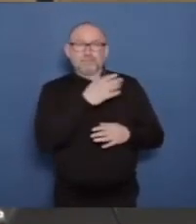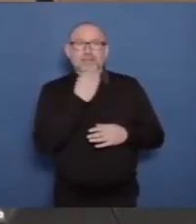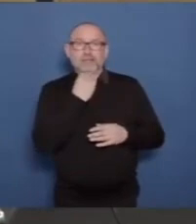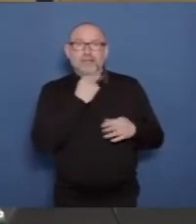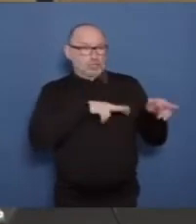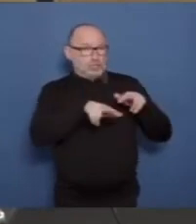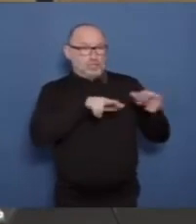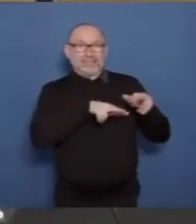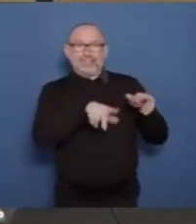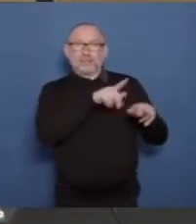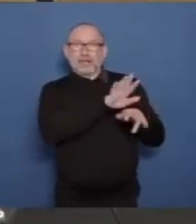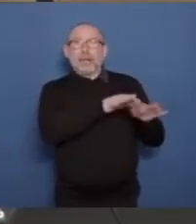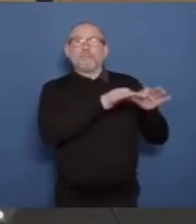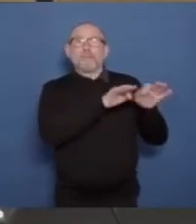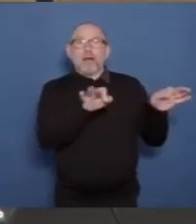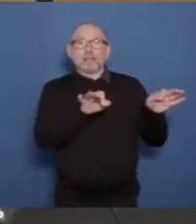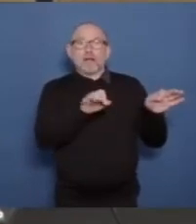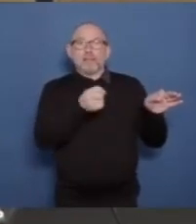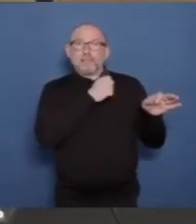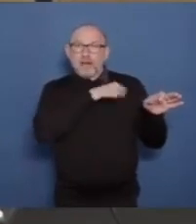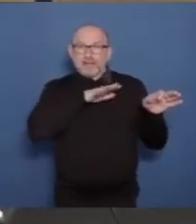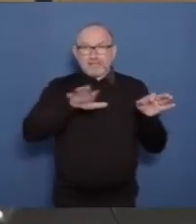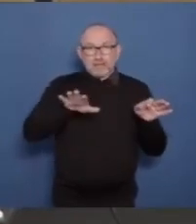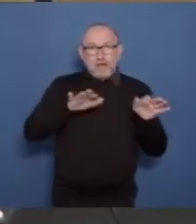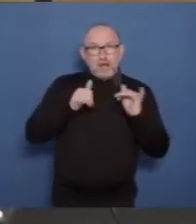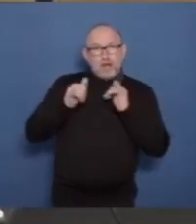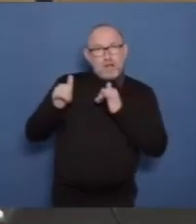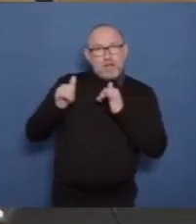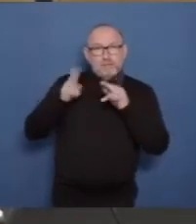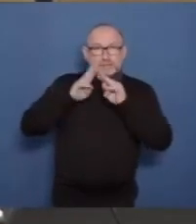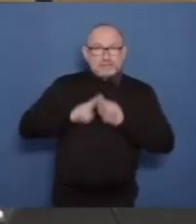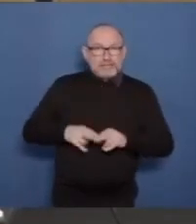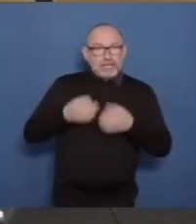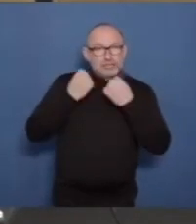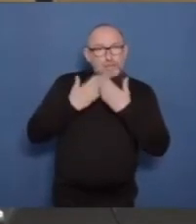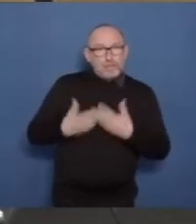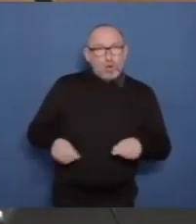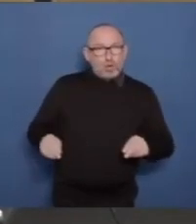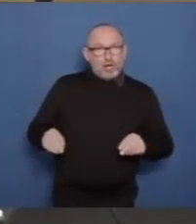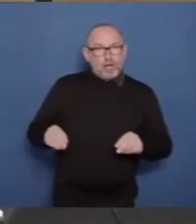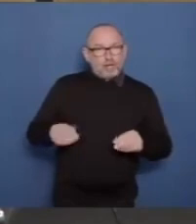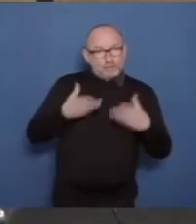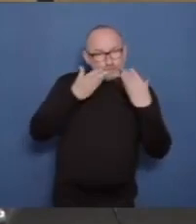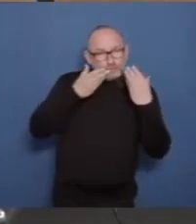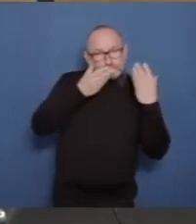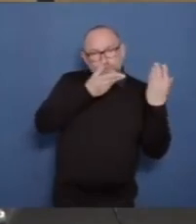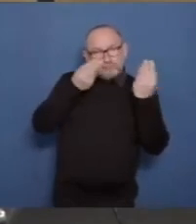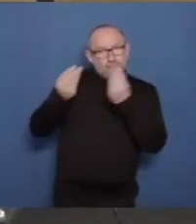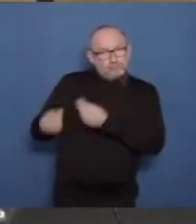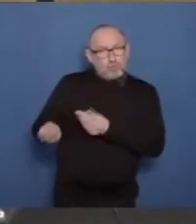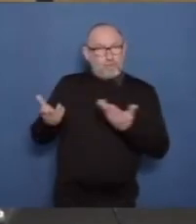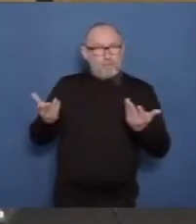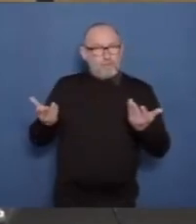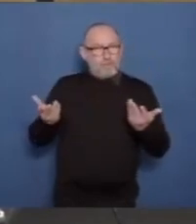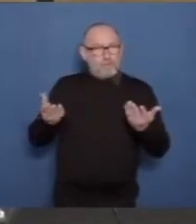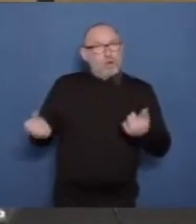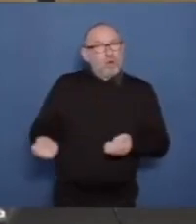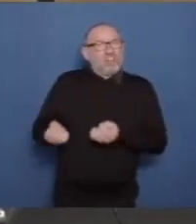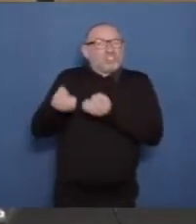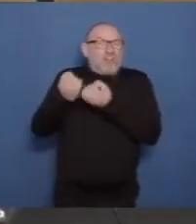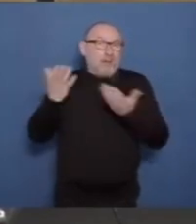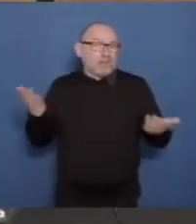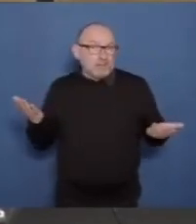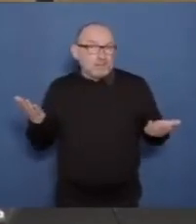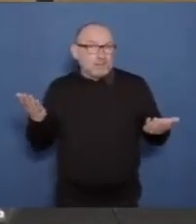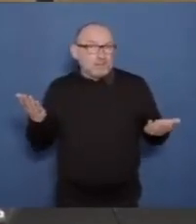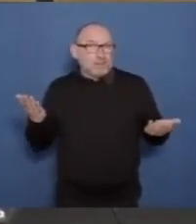Regierung, die den Palästinensern ein solches Leben in Sicherheit und Geborgenheit erwehren oder mindestens erschweren,